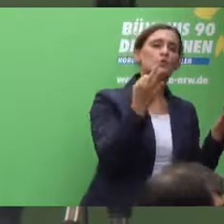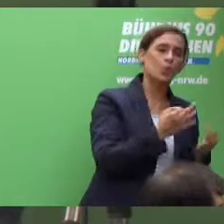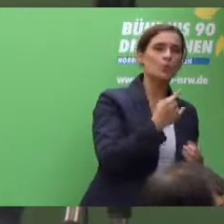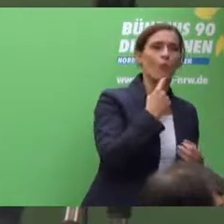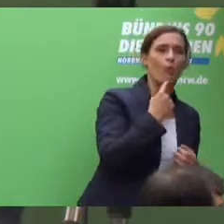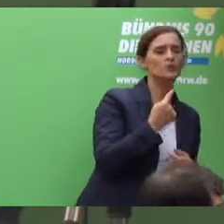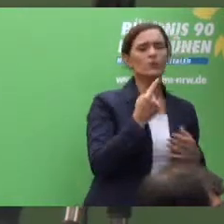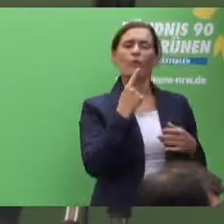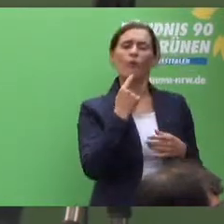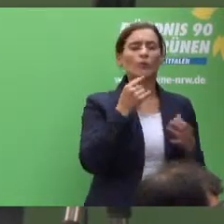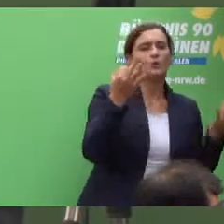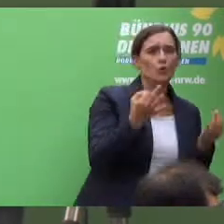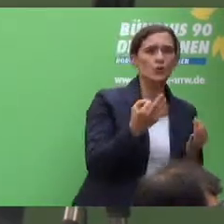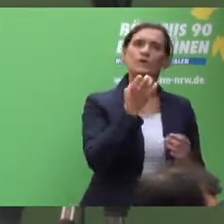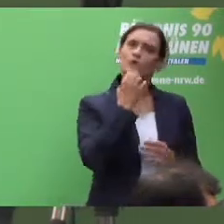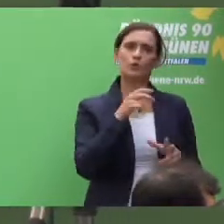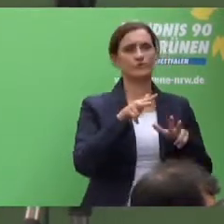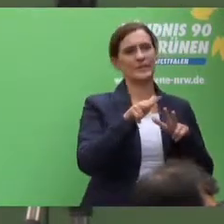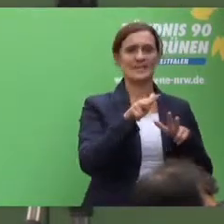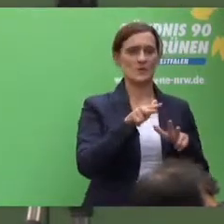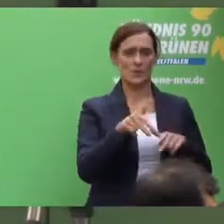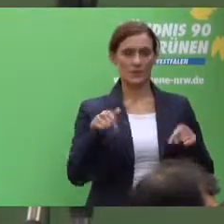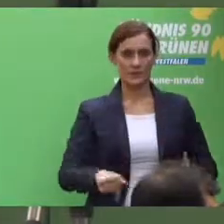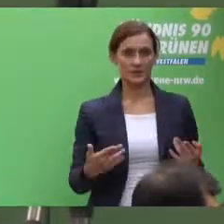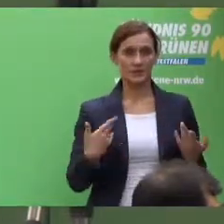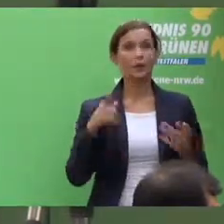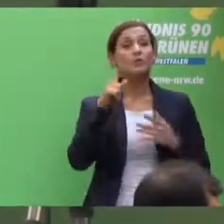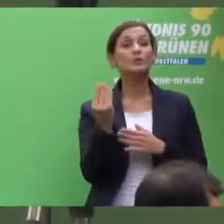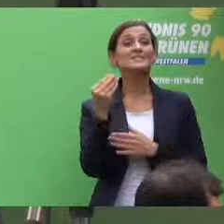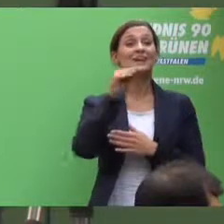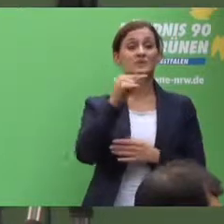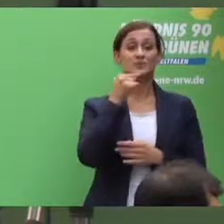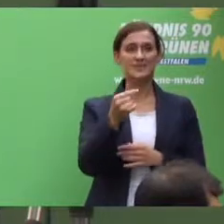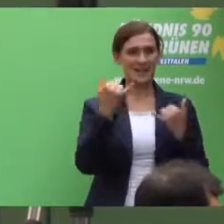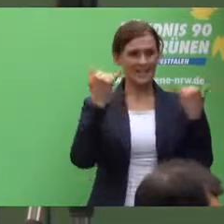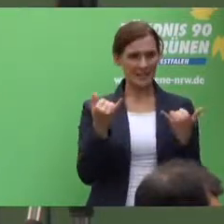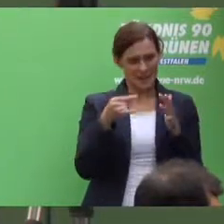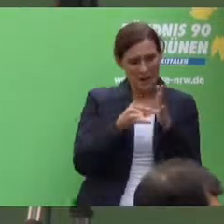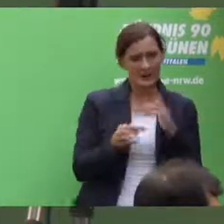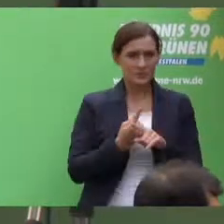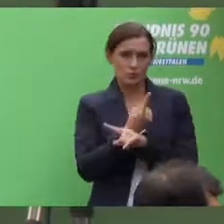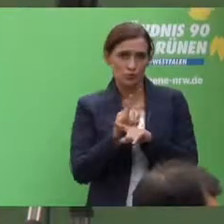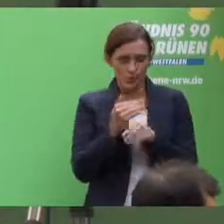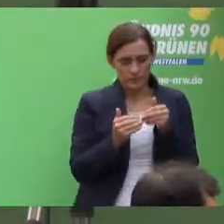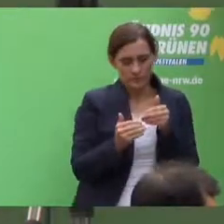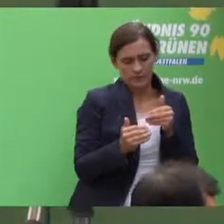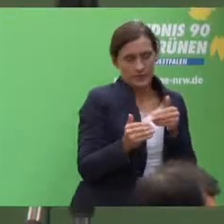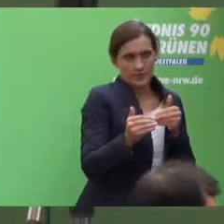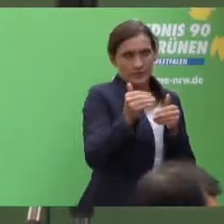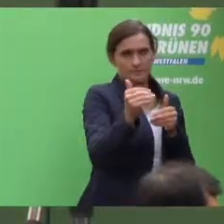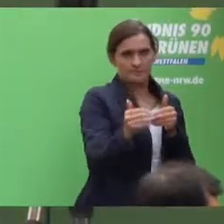Rot-Grün regiert zu werden. Und ich sage Ihnen, jetzt sind die letzten Stunden. Wir machen ab